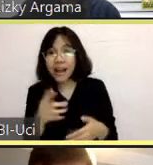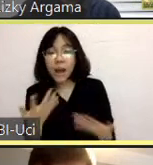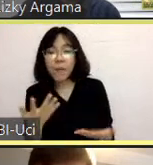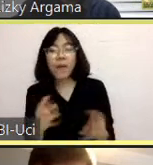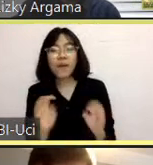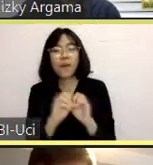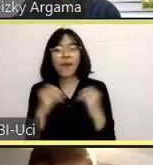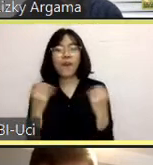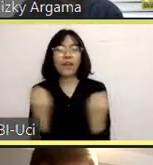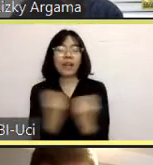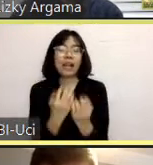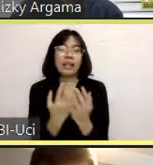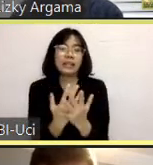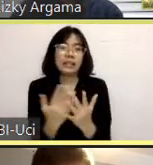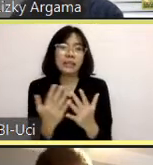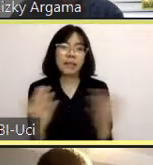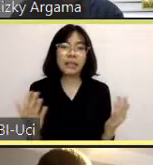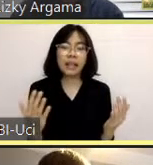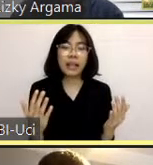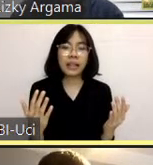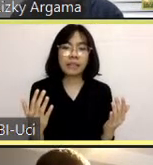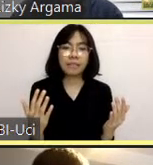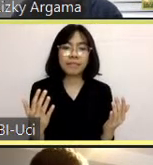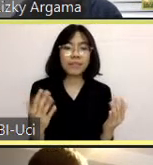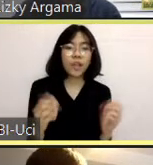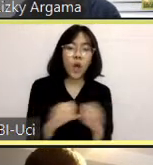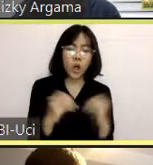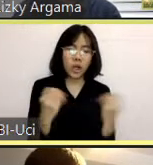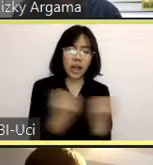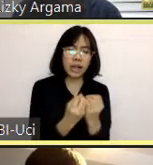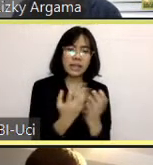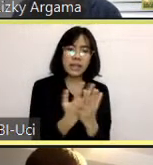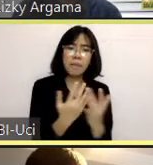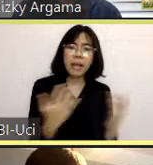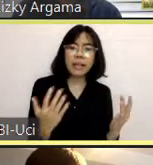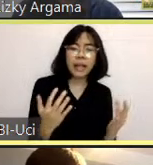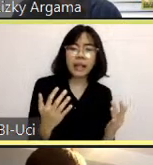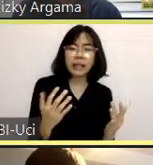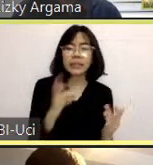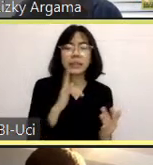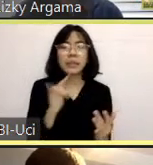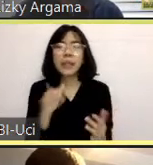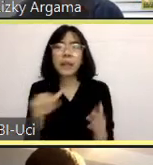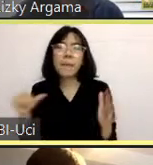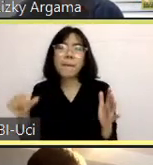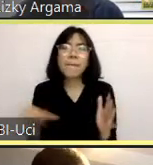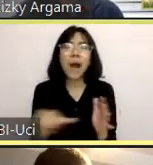Yang berperan dalam kehidupan sosial politik dan ekonomi masyarakat.